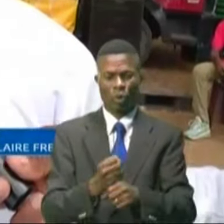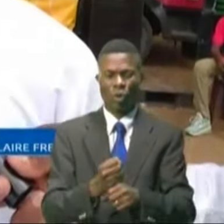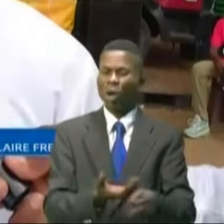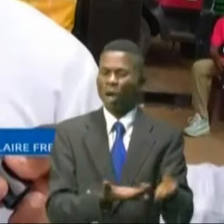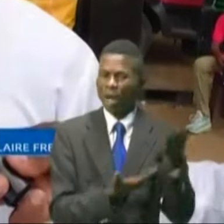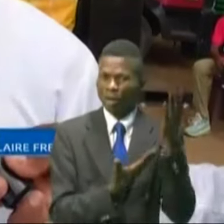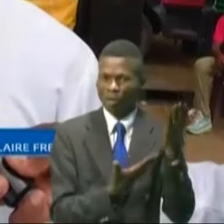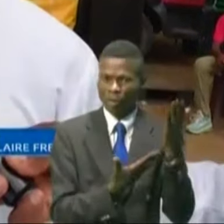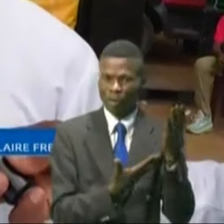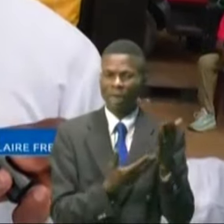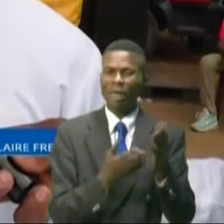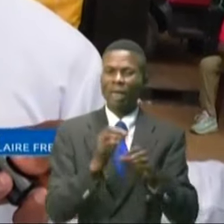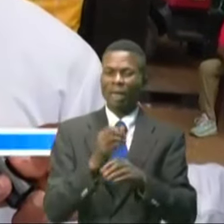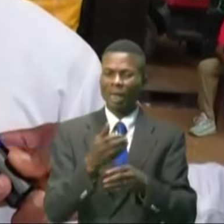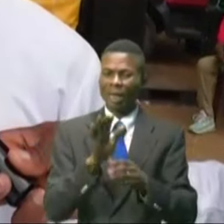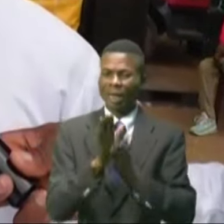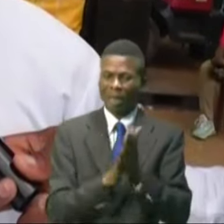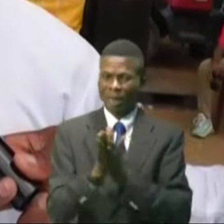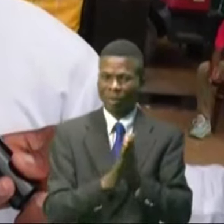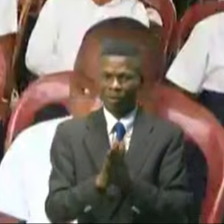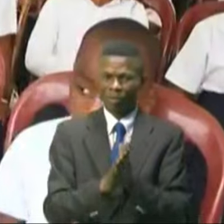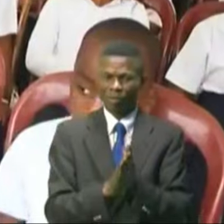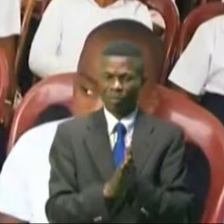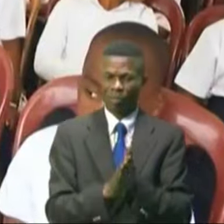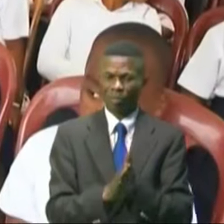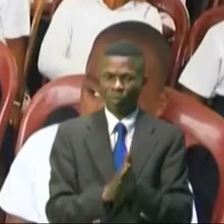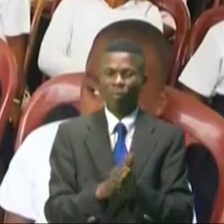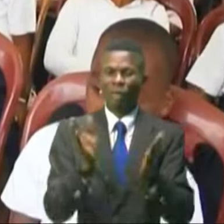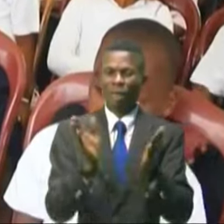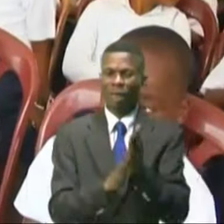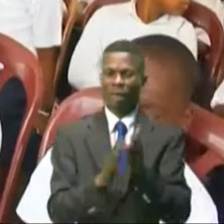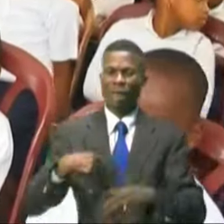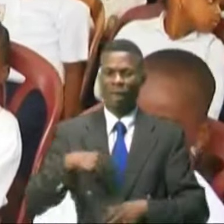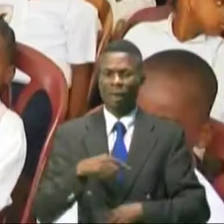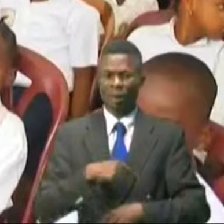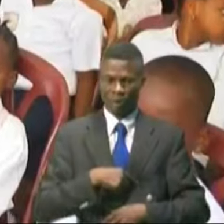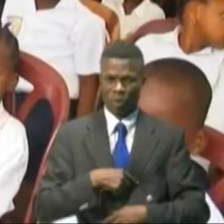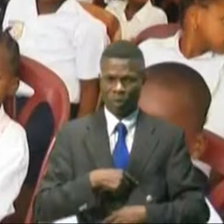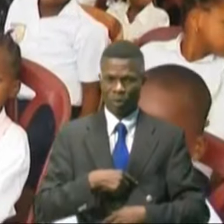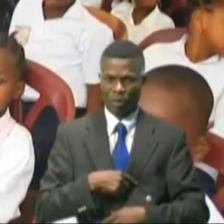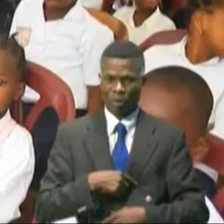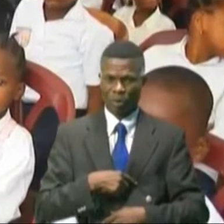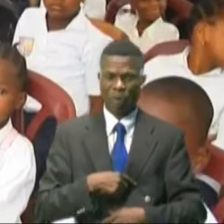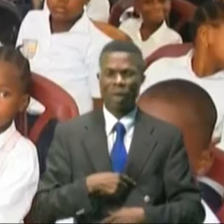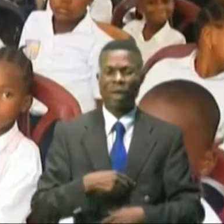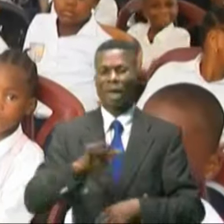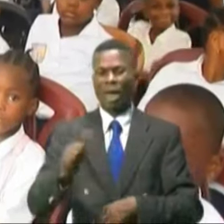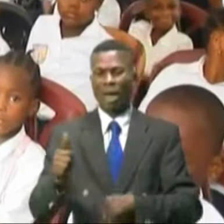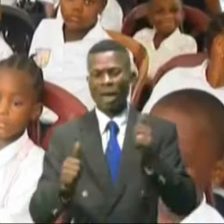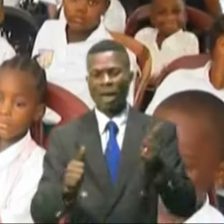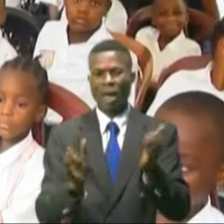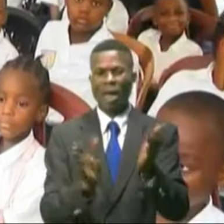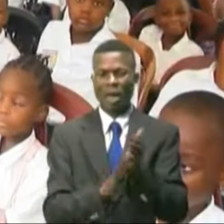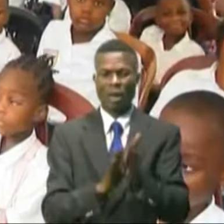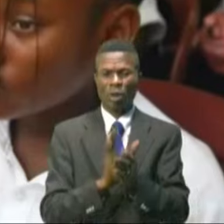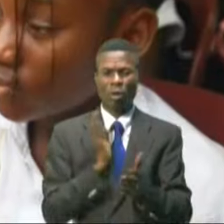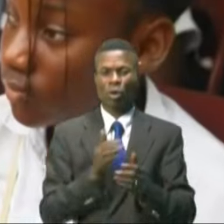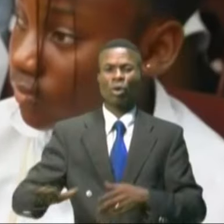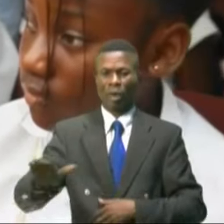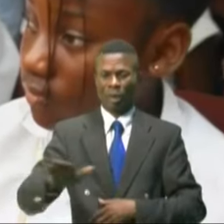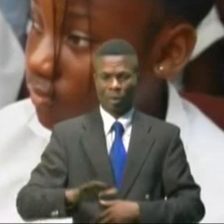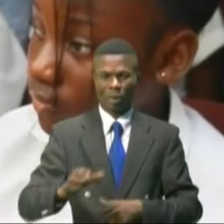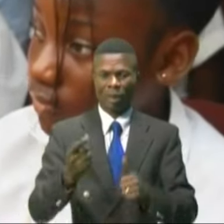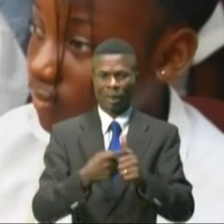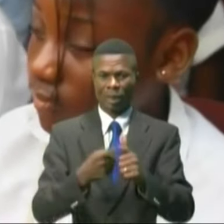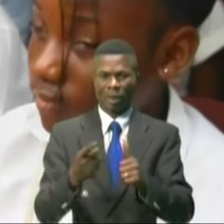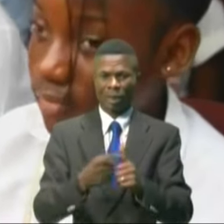qui consiste à hisser notre école sur le panthéon des grandes écoles de notre pays, en l'occurrence